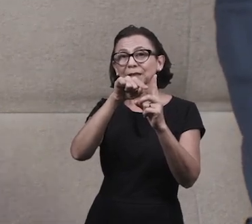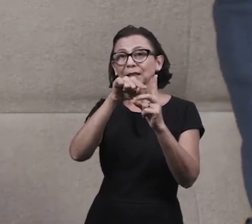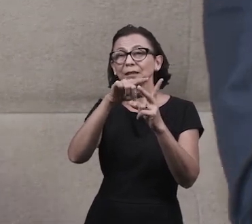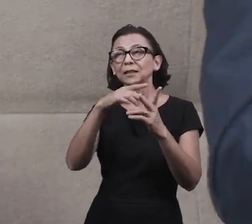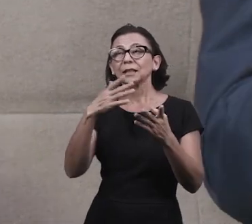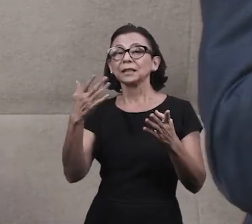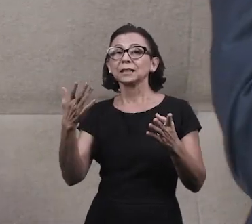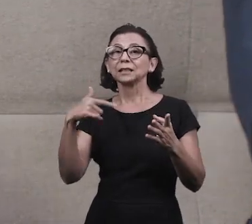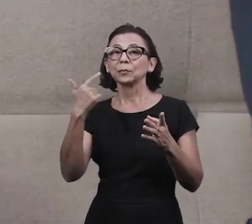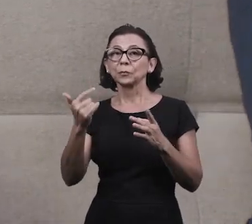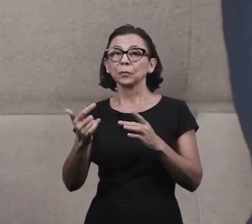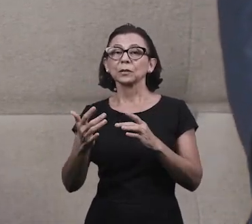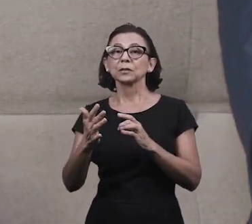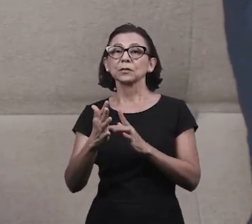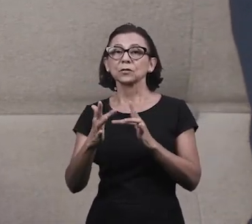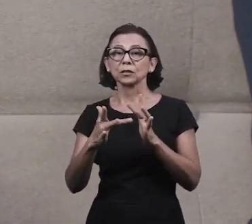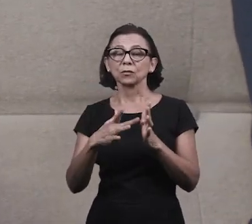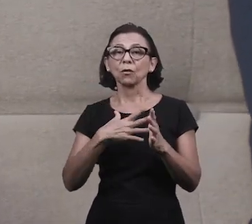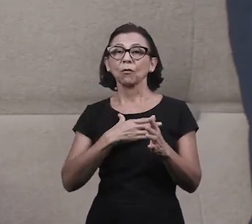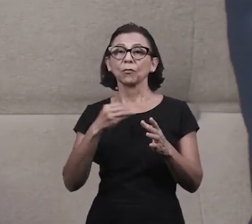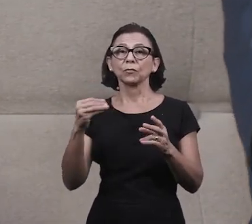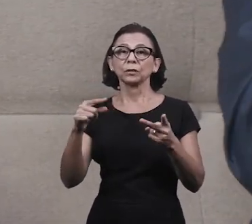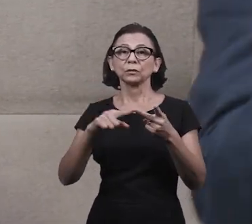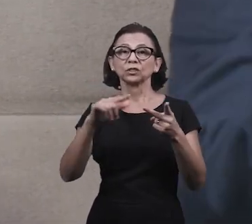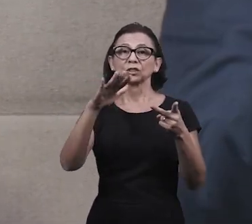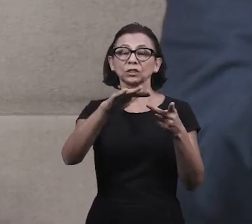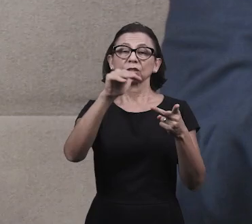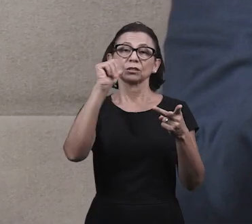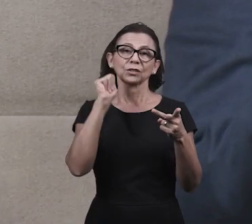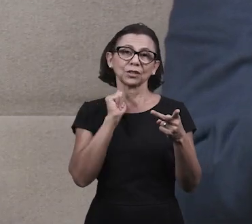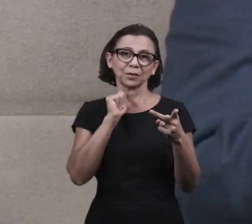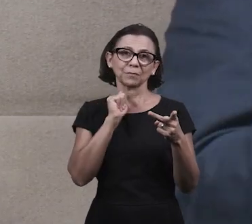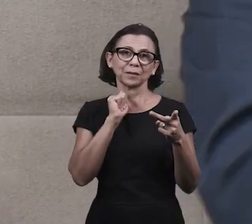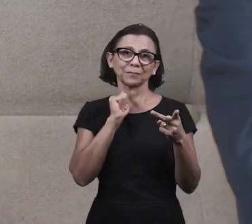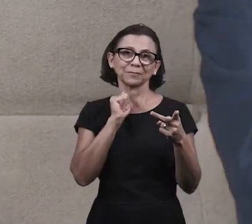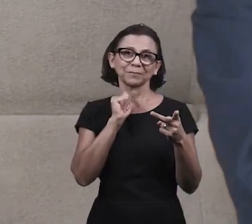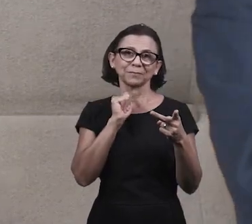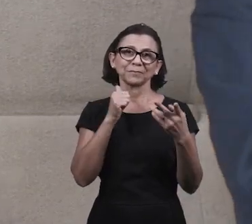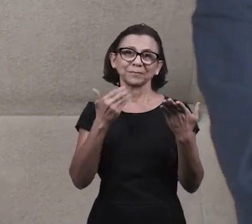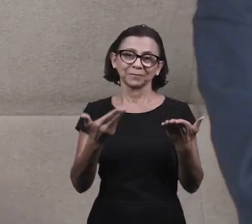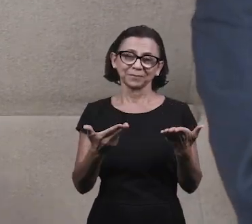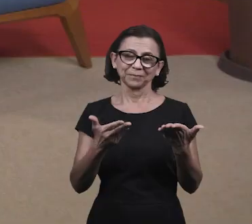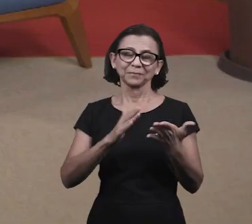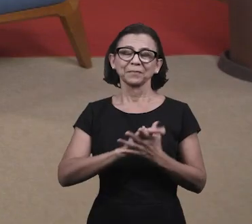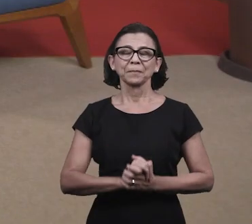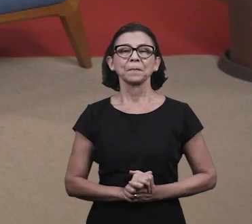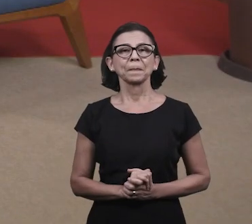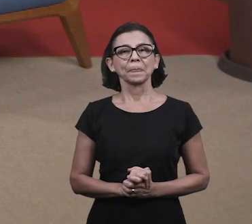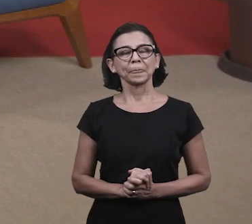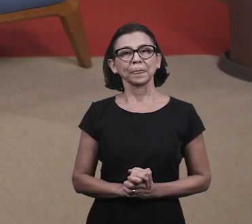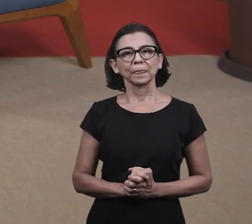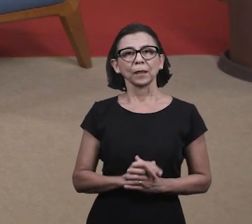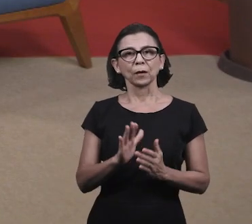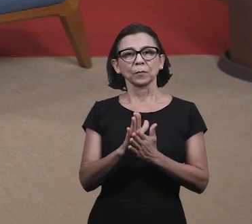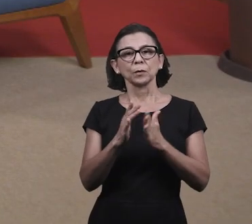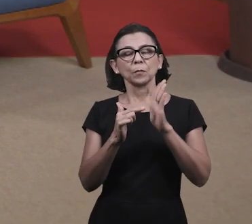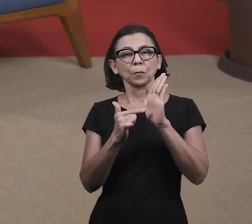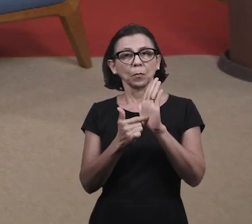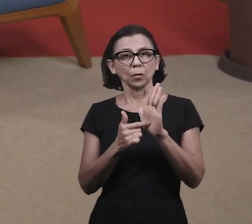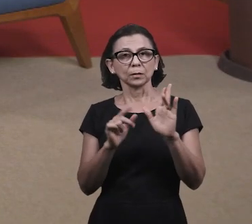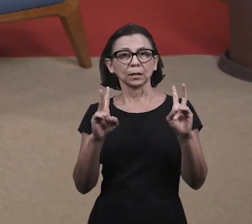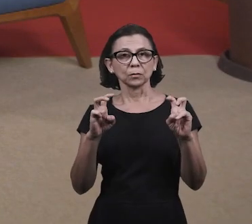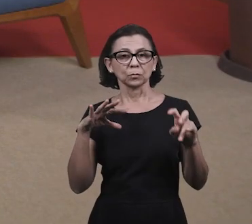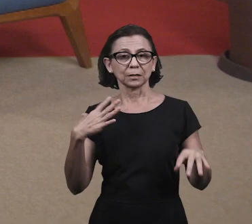se passe en sanctification. Donc ce n'est pas une fois sauvé reçu l'appel et tout est résolu. Non, la